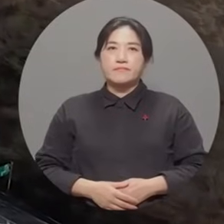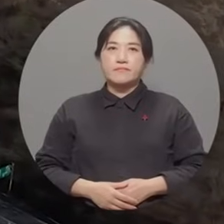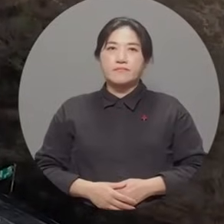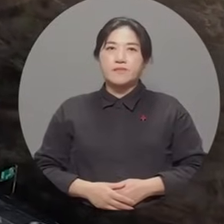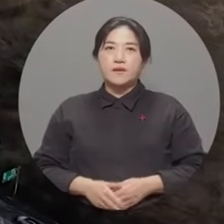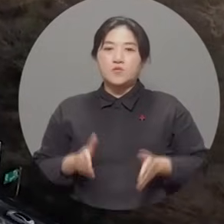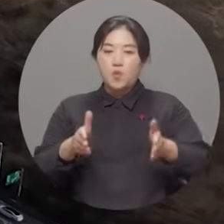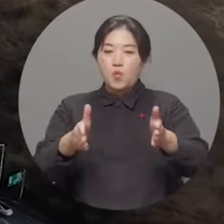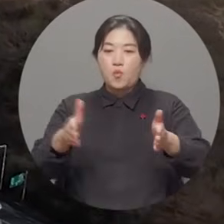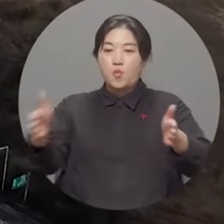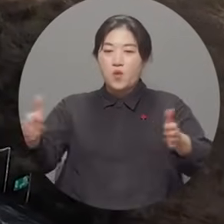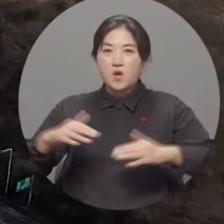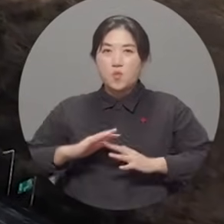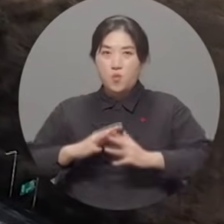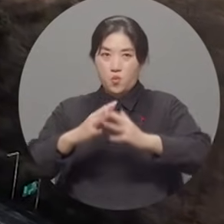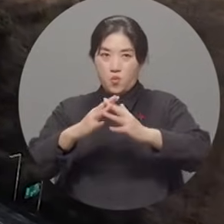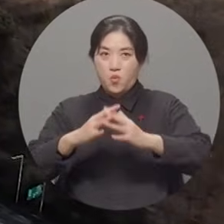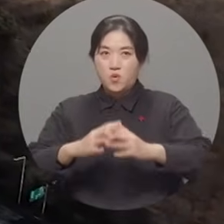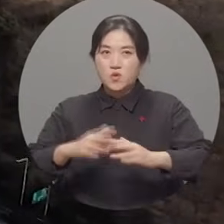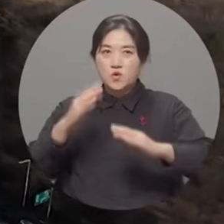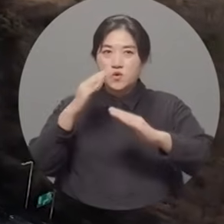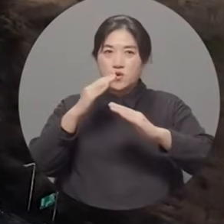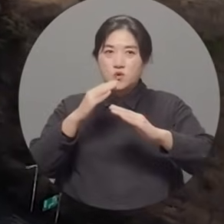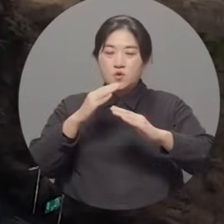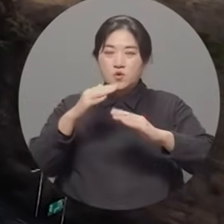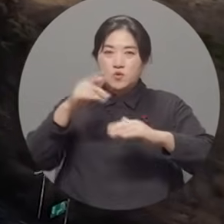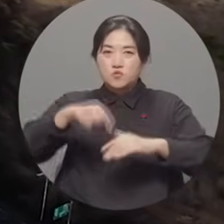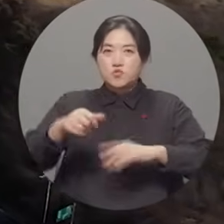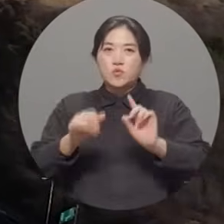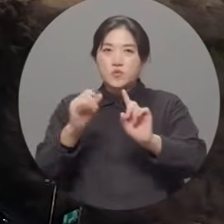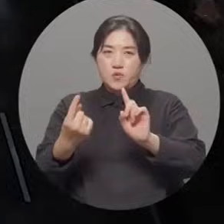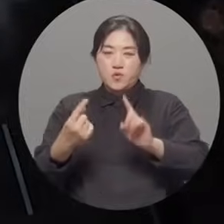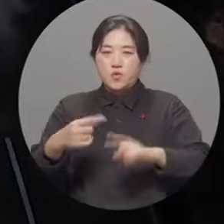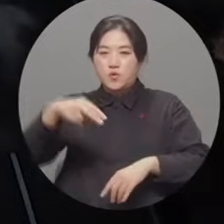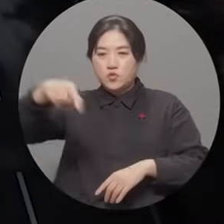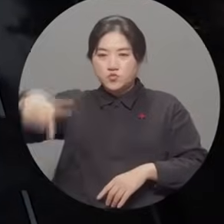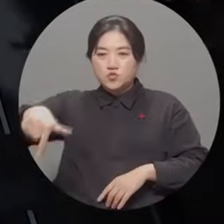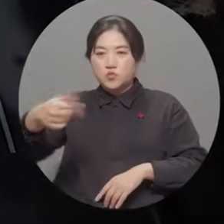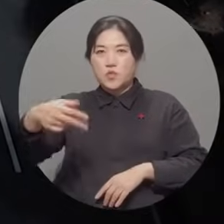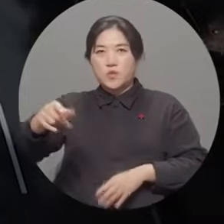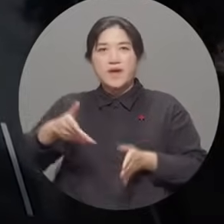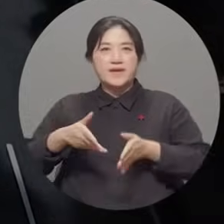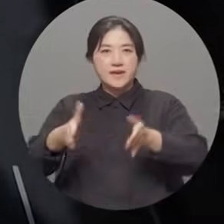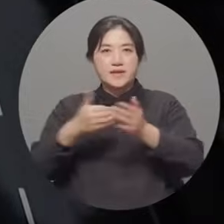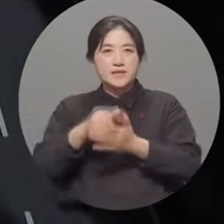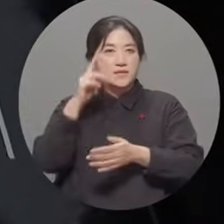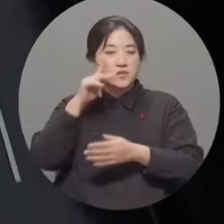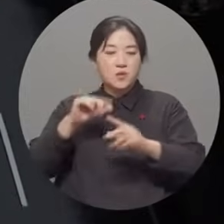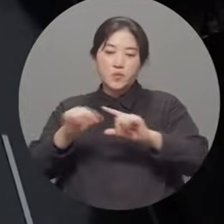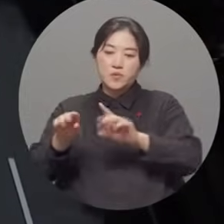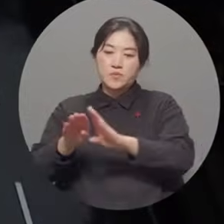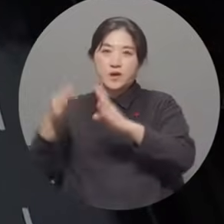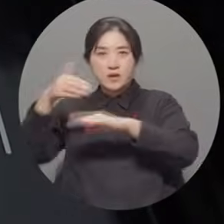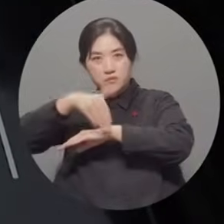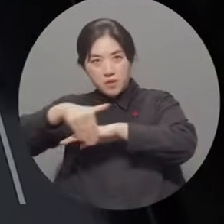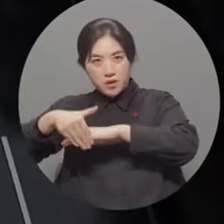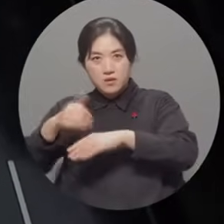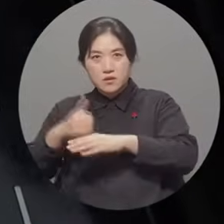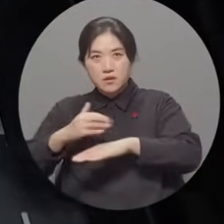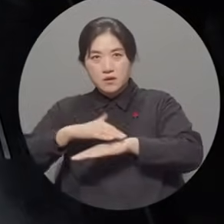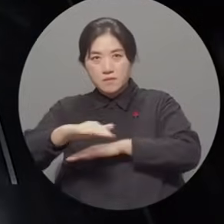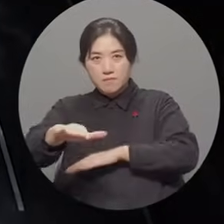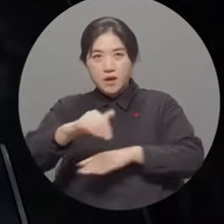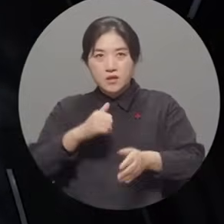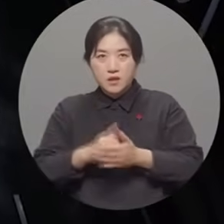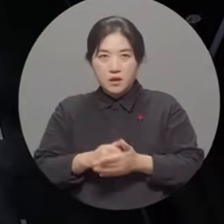도로 확장 공사가 진행되고 있는 국도 1호선 전주 쑥고개로입니다. 이틀 뒤 부분 개통할 예정이었는데 바닥이 아스팔트가